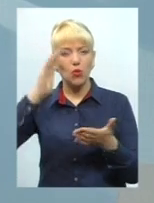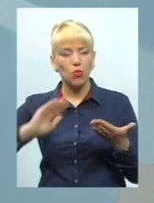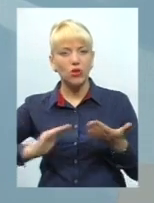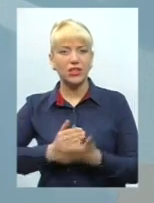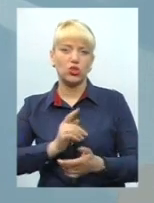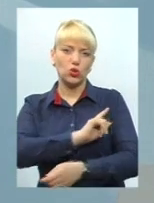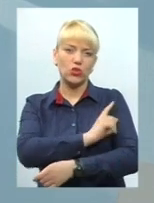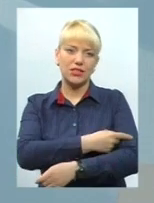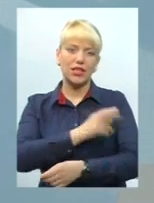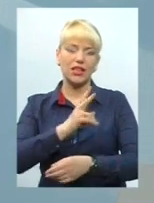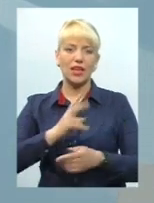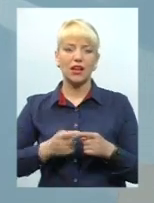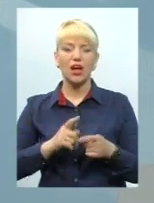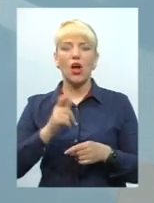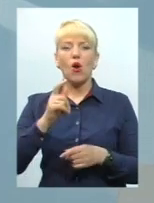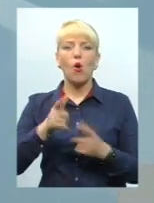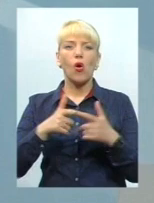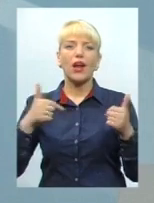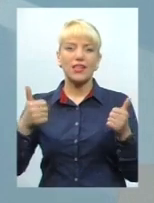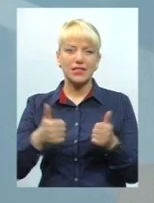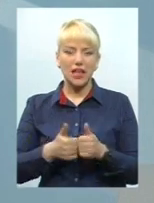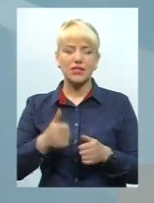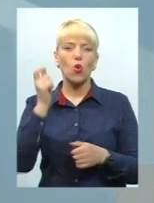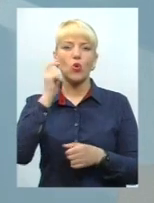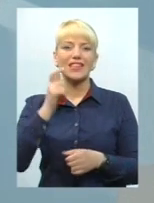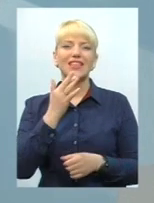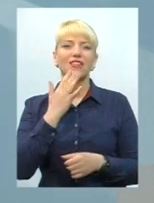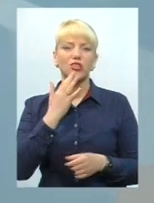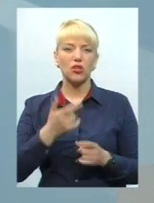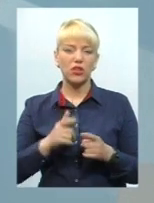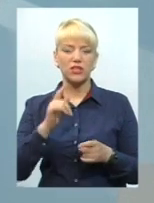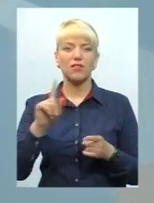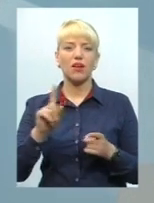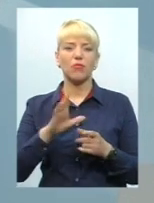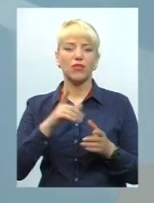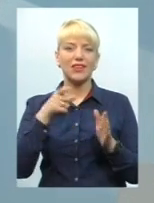політичної партії, як Організація українських націоналістів, яка була створена в